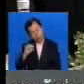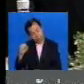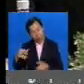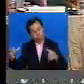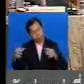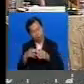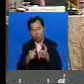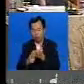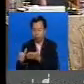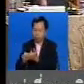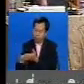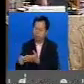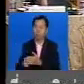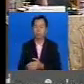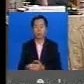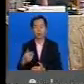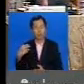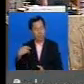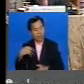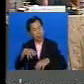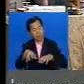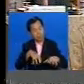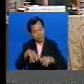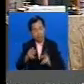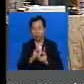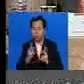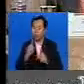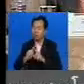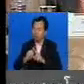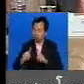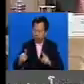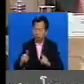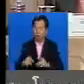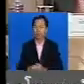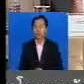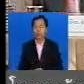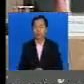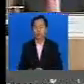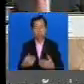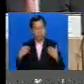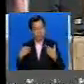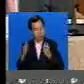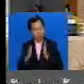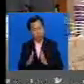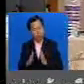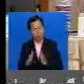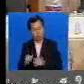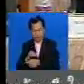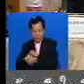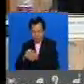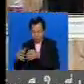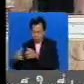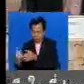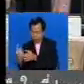องค์กรอิสระขึ้นมามีอำนาจเหนือฝ่ายอื่นโดยไม่มีการทวงดุลขณะเดียวกันกลับมีคนกลุ่มหนึ่งพยายามสร้างภาพ